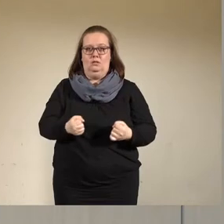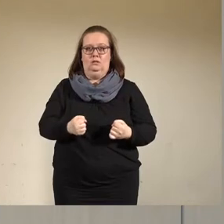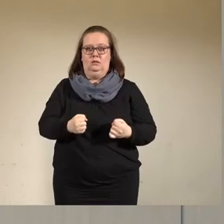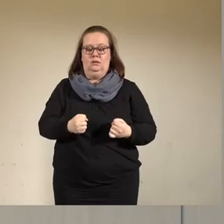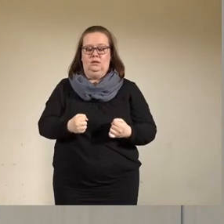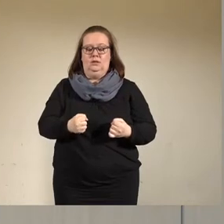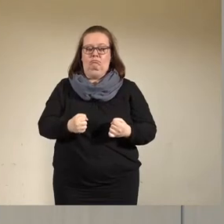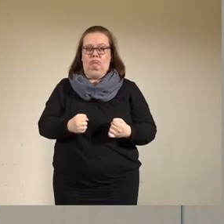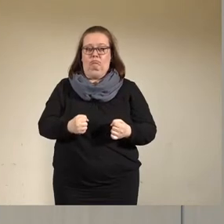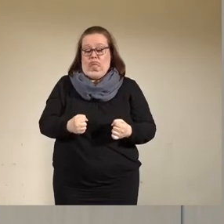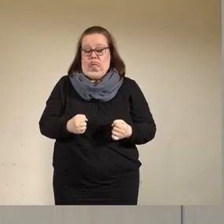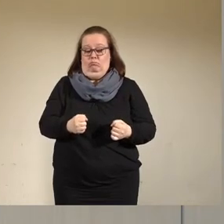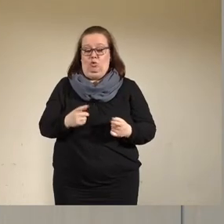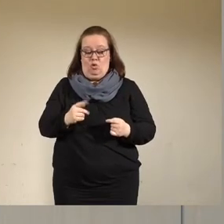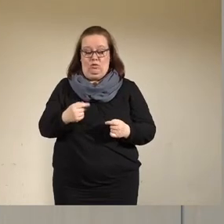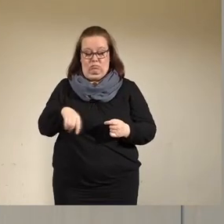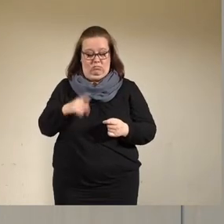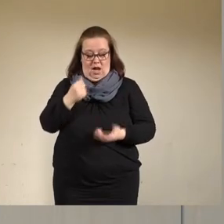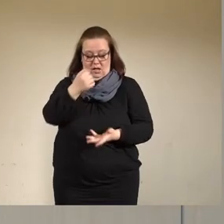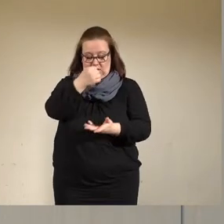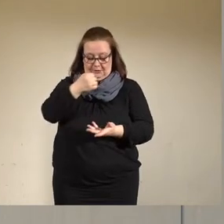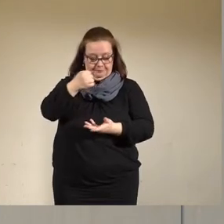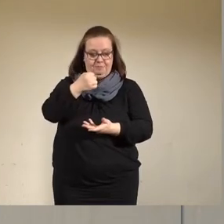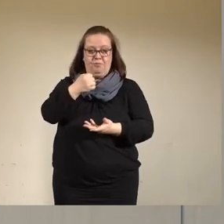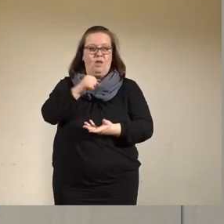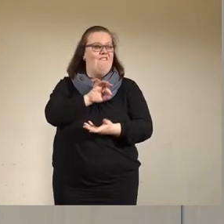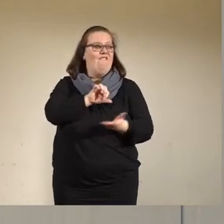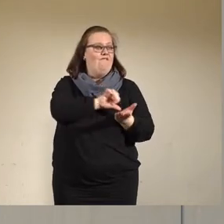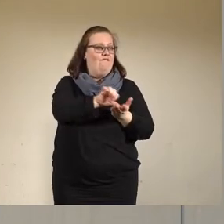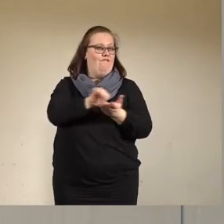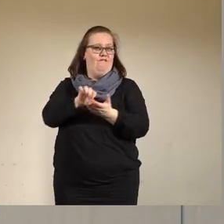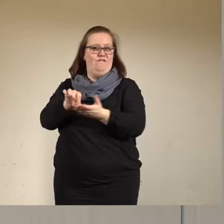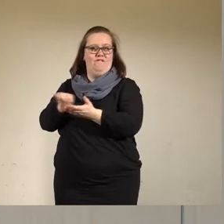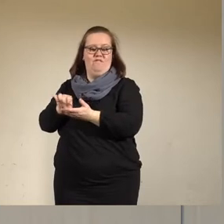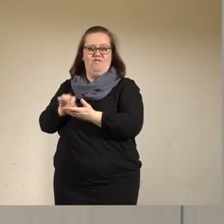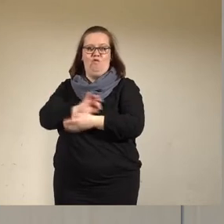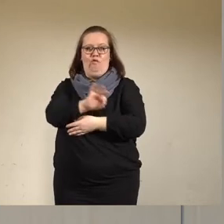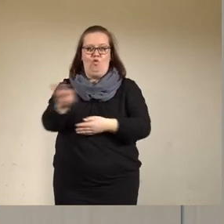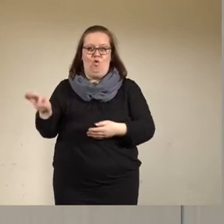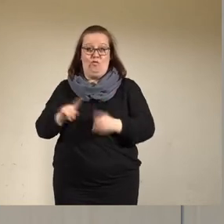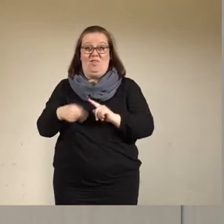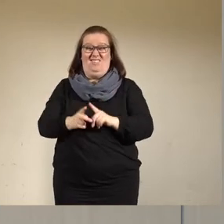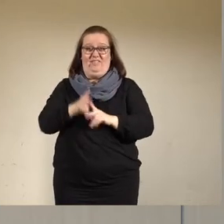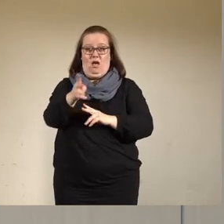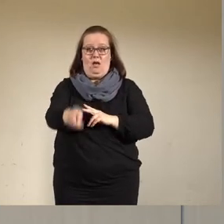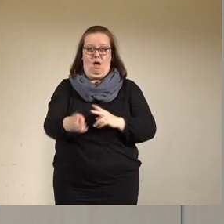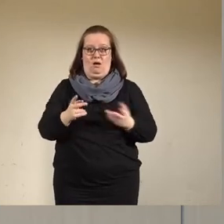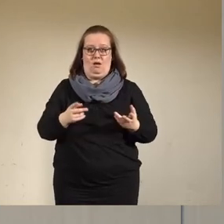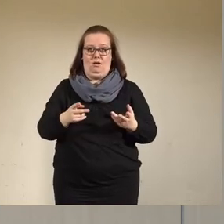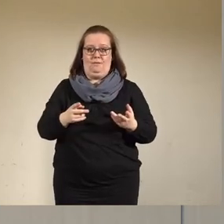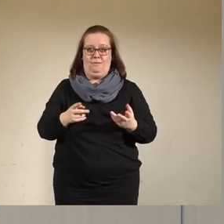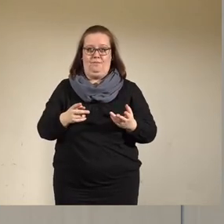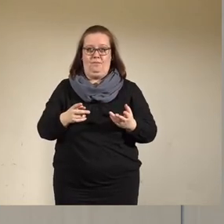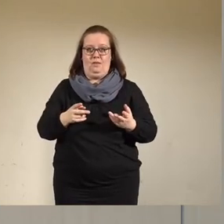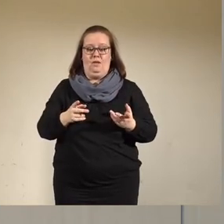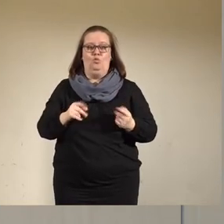wird beschlossen, wofür gibt es Geld und wofür gibt es kein Geld für die nächsten 2 Jahre. Und wenn man mal